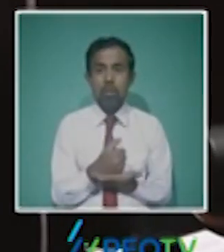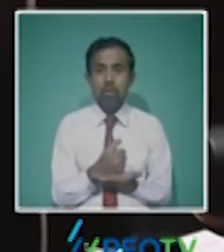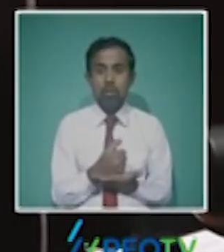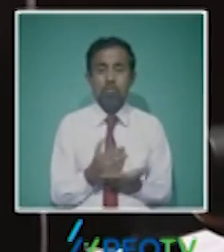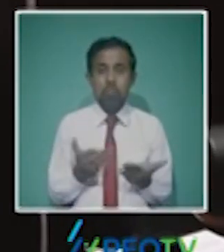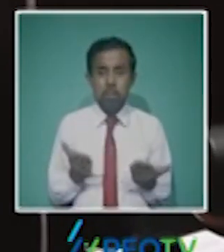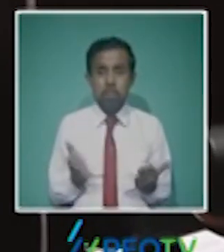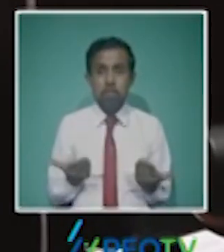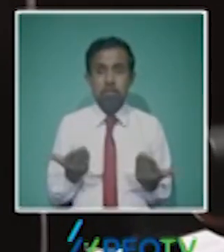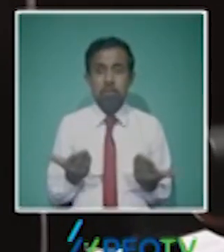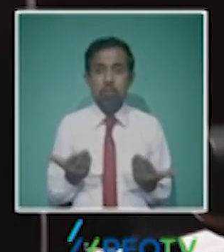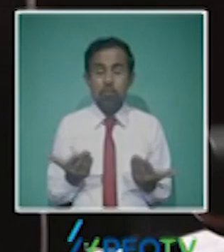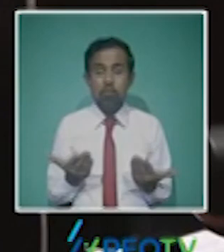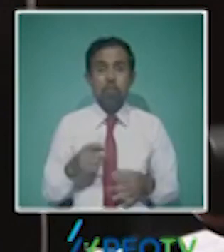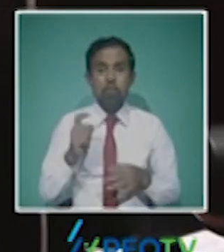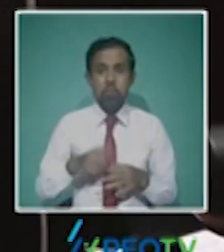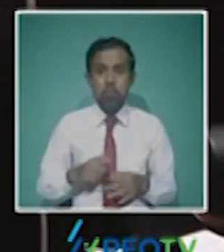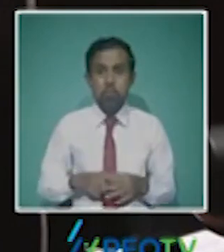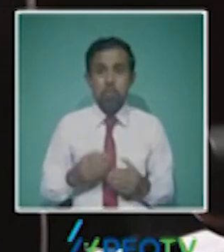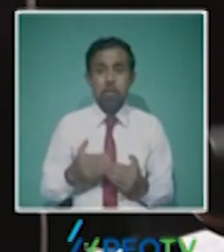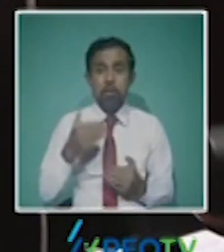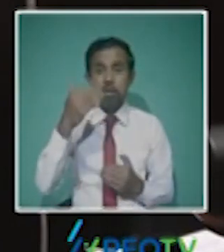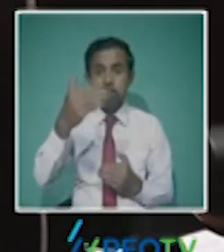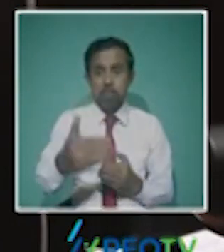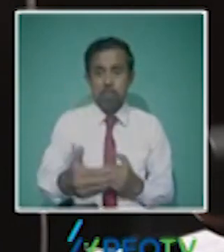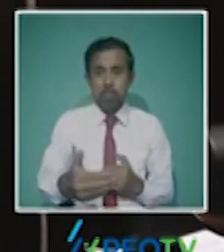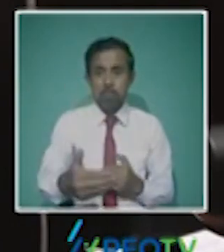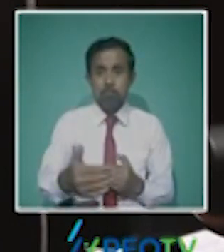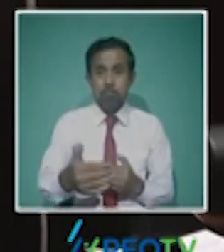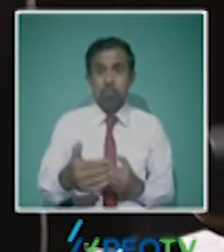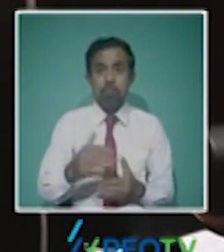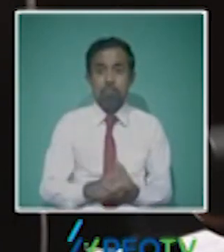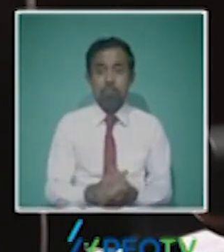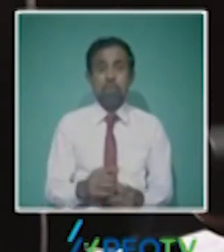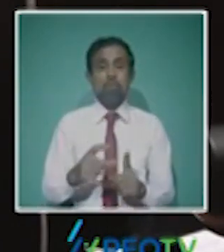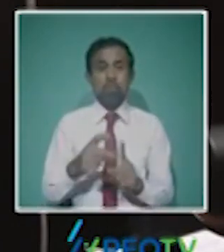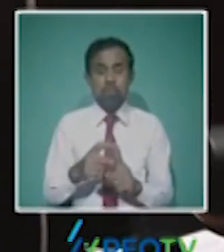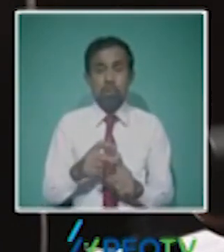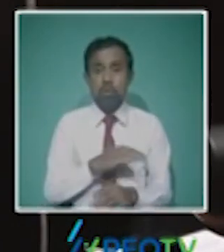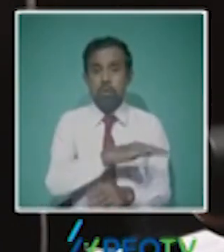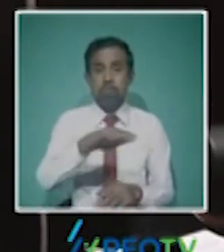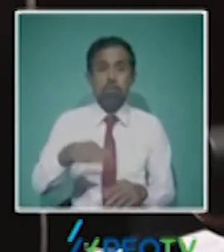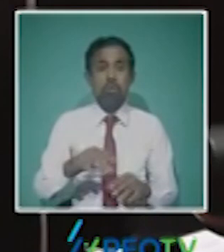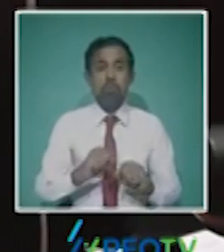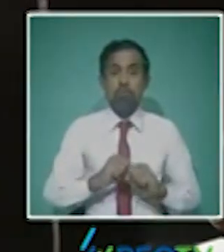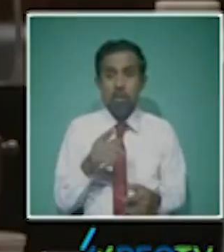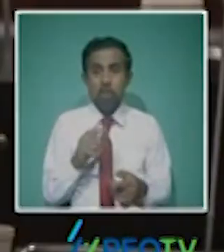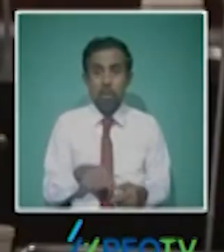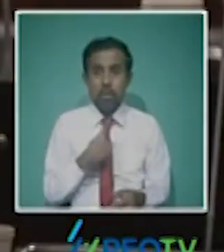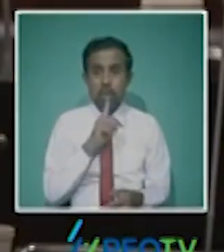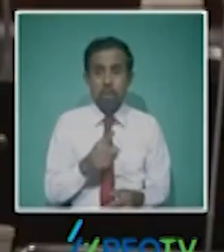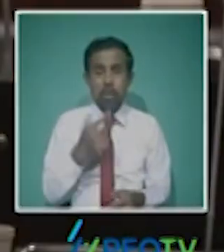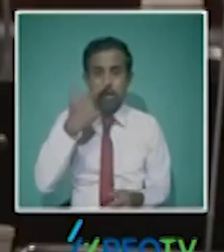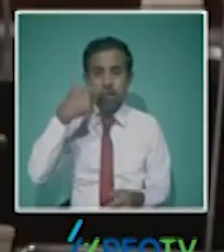ඇති වෙලා තියෙන සටන් විරාමය ඊළඟ වටේදී එන්නේ දවැන්ත සමාජ කැරල්ලක් හැටියටයි එන්නේ.